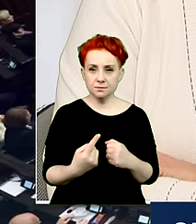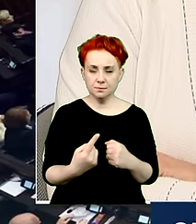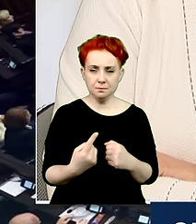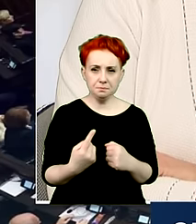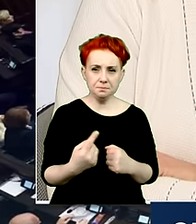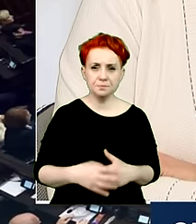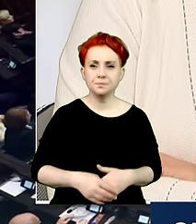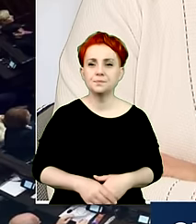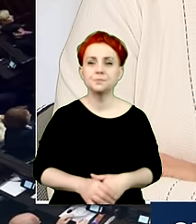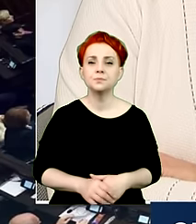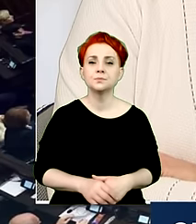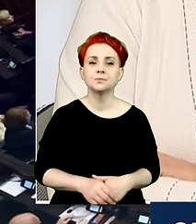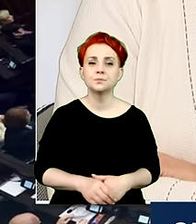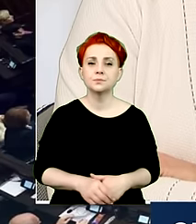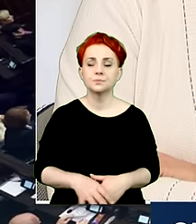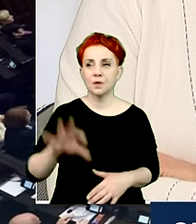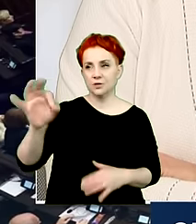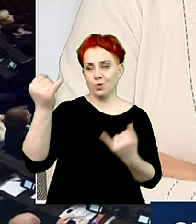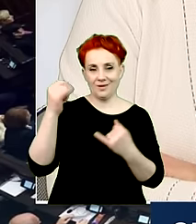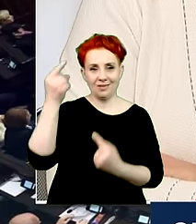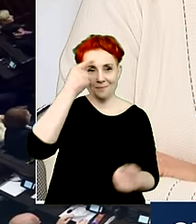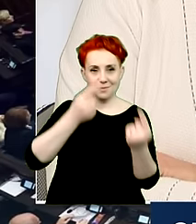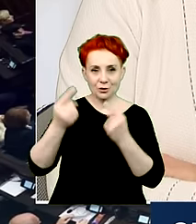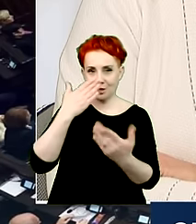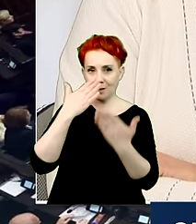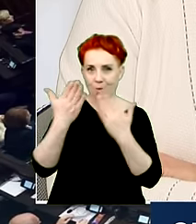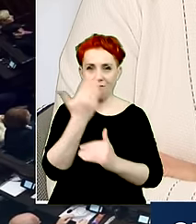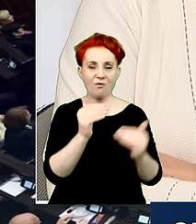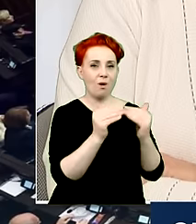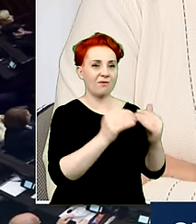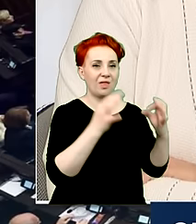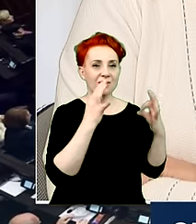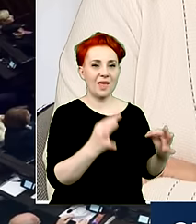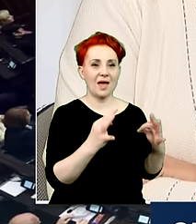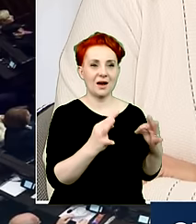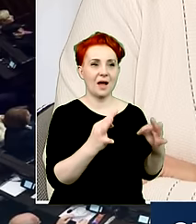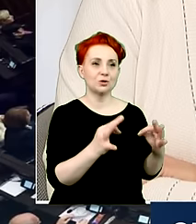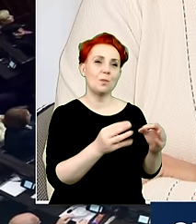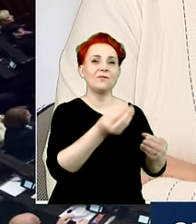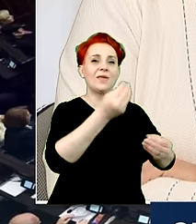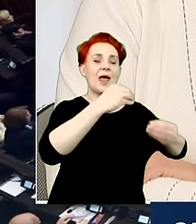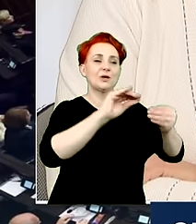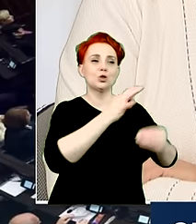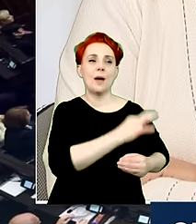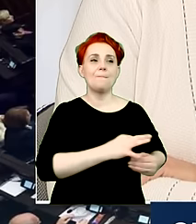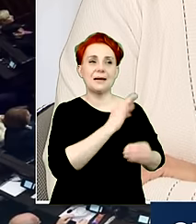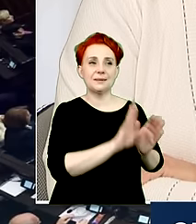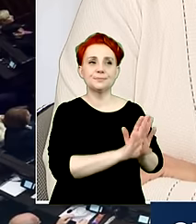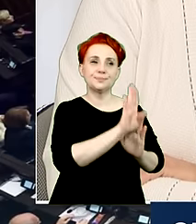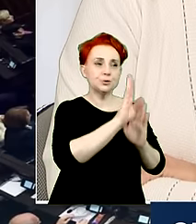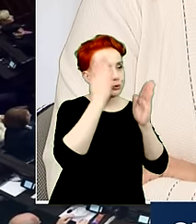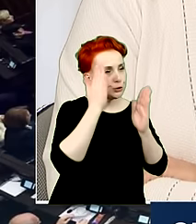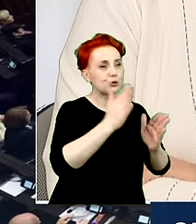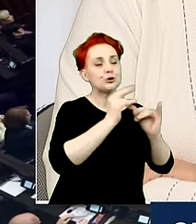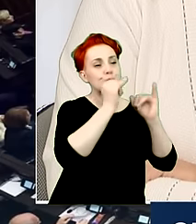pewno miał zupełnie inne poglądy niż ma większość dzisiaj tych postępowych partii no, prokobiecych.